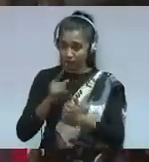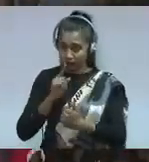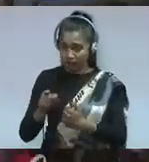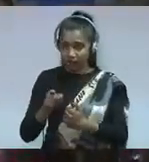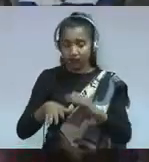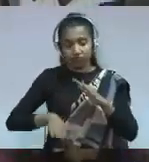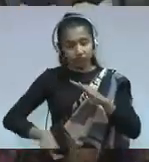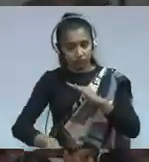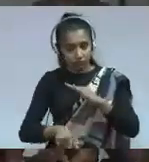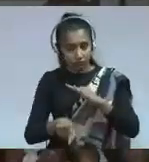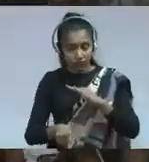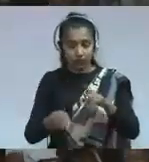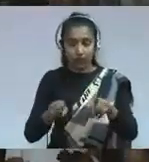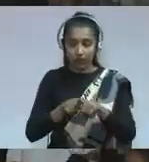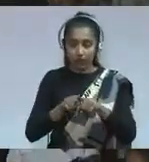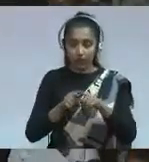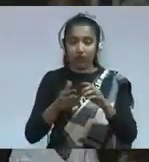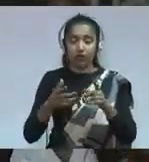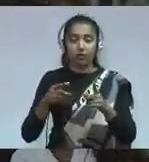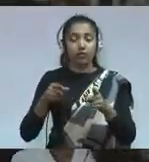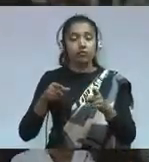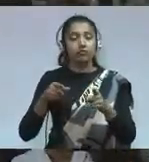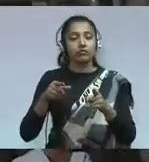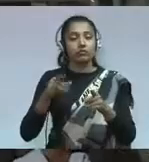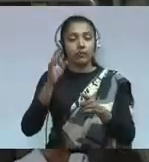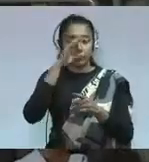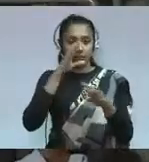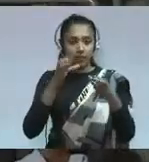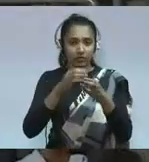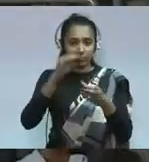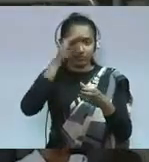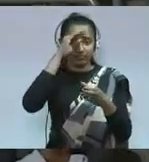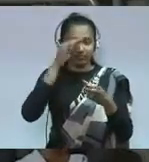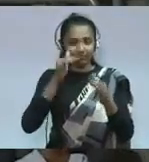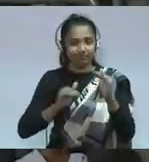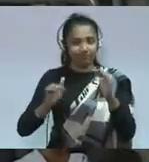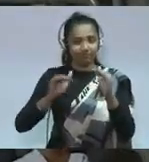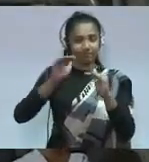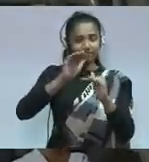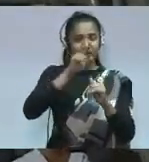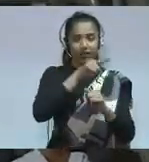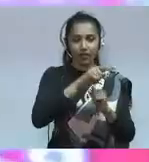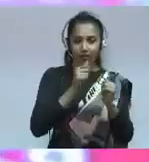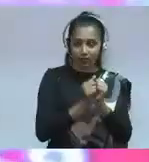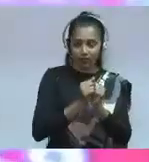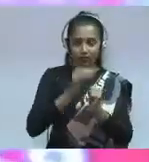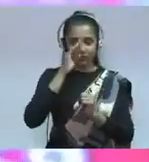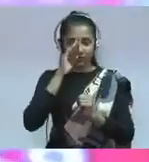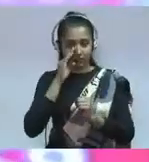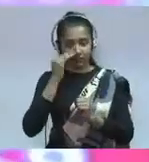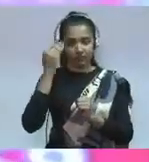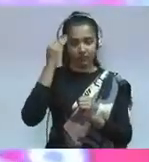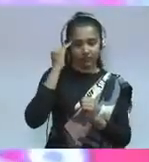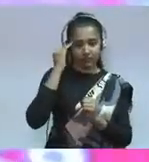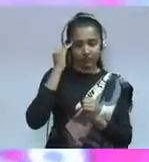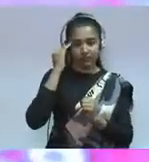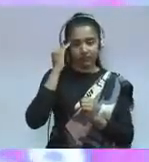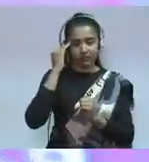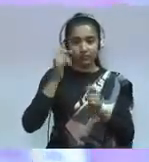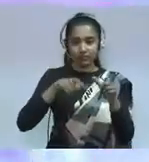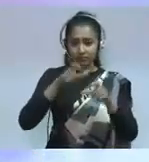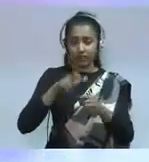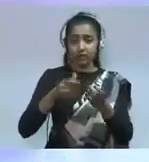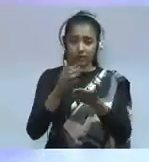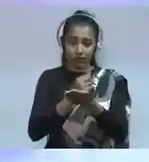බිම් මට්ටමේ සිට පක්ෂ නායකත්වය දක්වා පැමිණි පක්ෂ ක්‍රියාකාරිකයන්, තරුණ හා කාන්තා ක්‍රියාදරයන්,